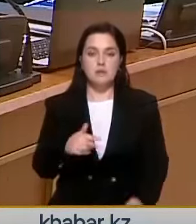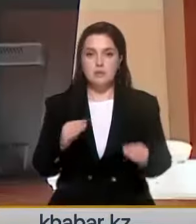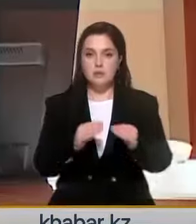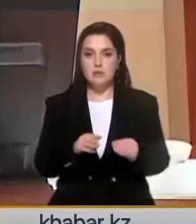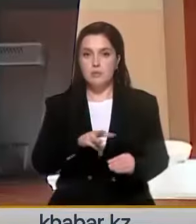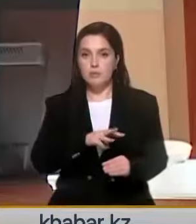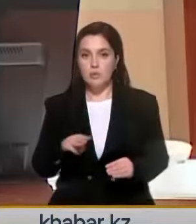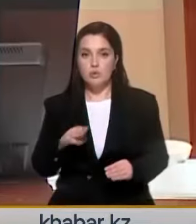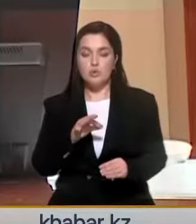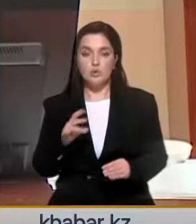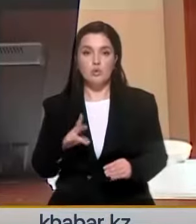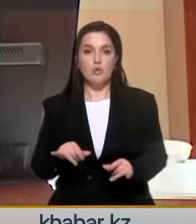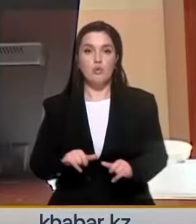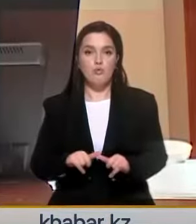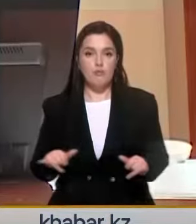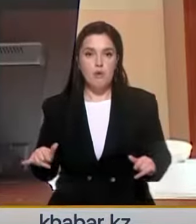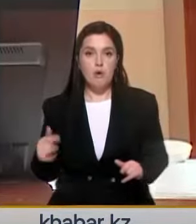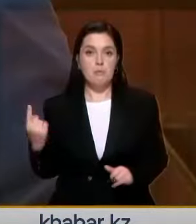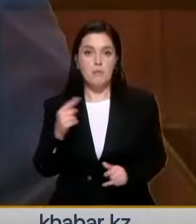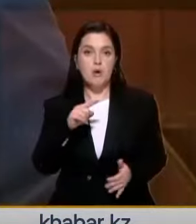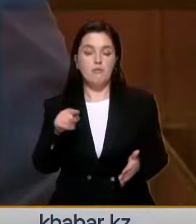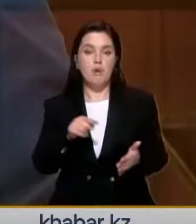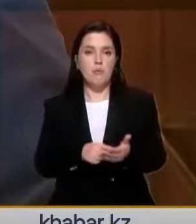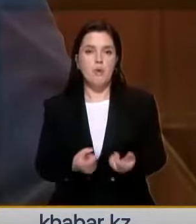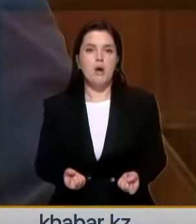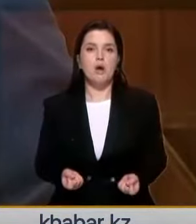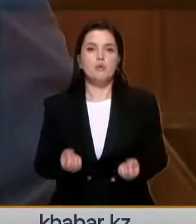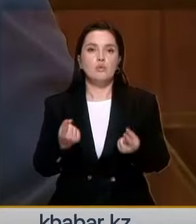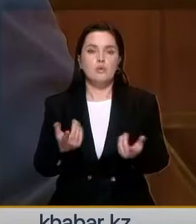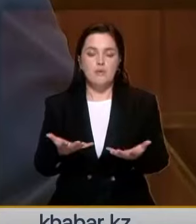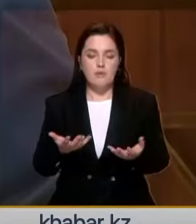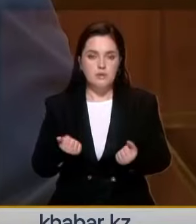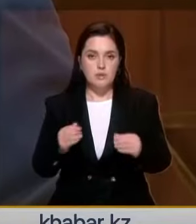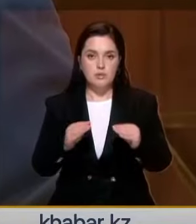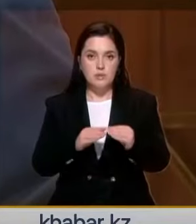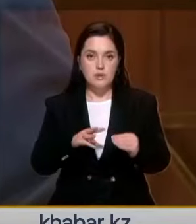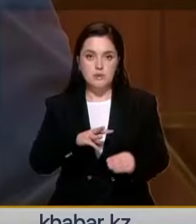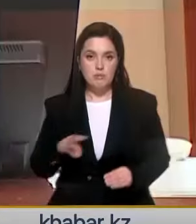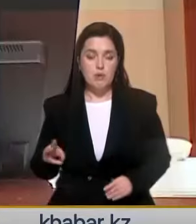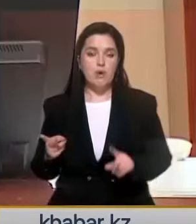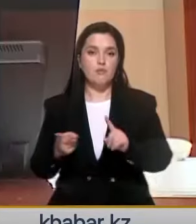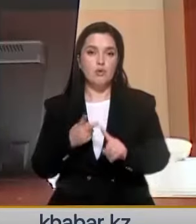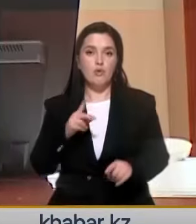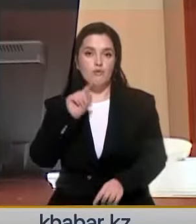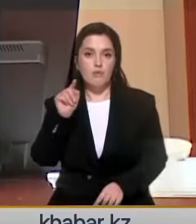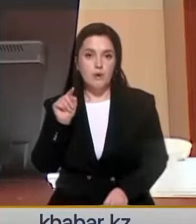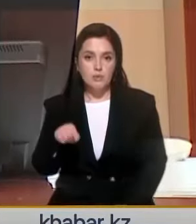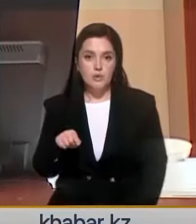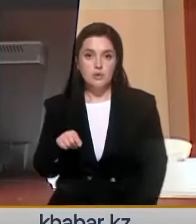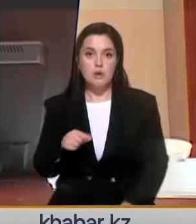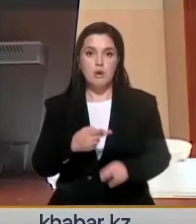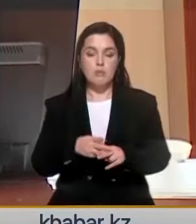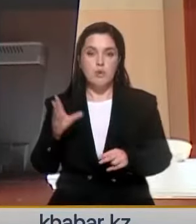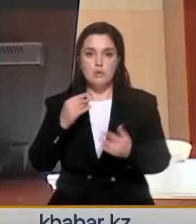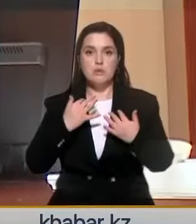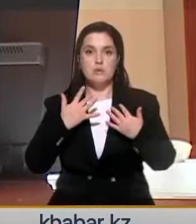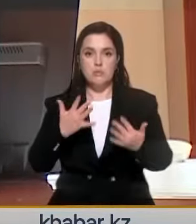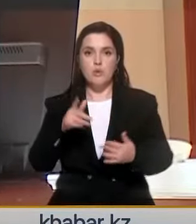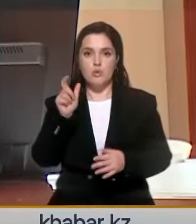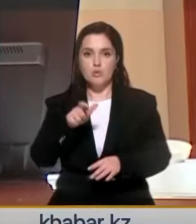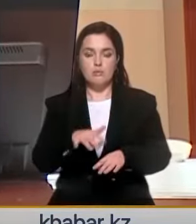увеличить первый вопрос откуда возьмём эти 10 млн И второй вопрос неизбежно спрос растёт численность